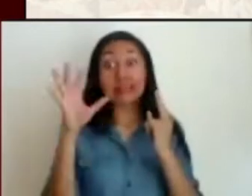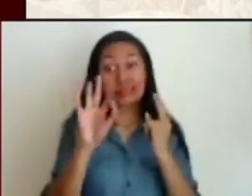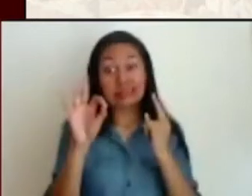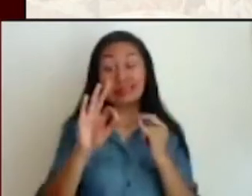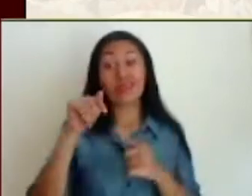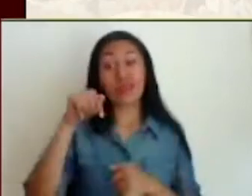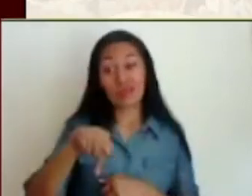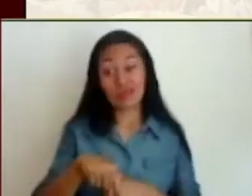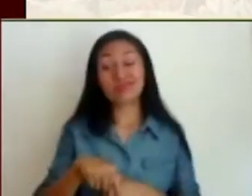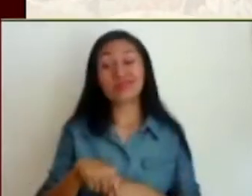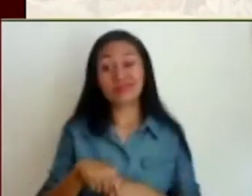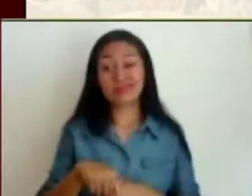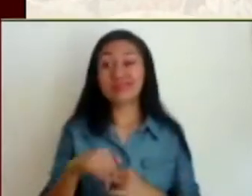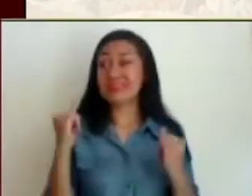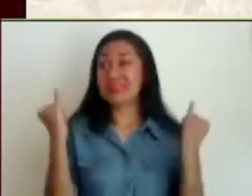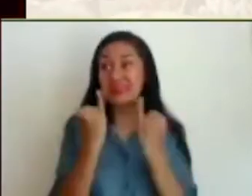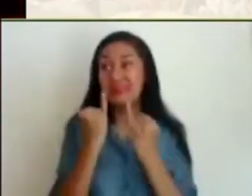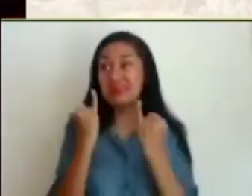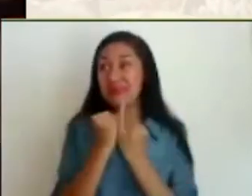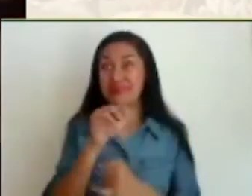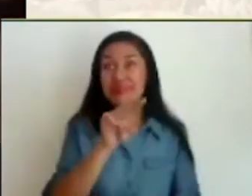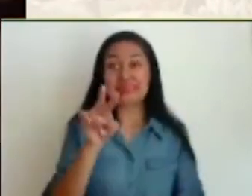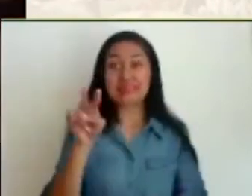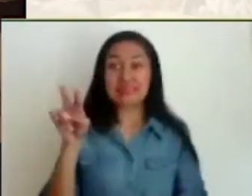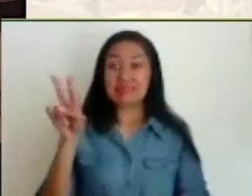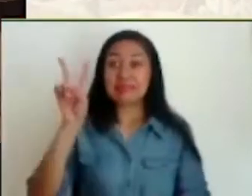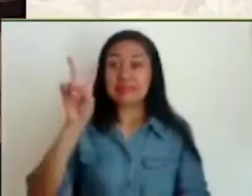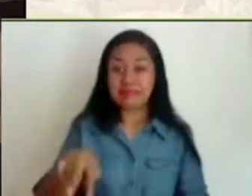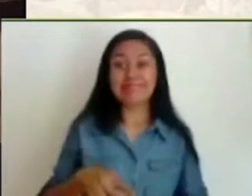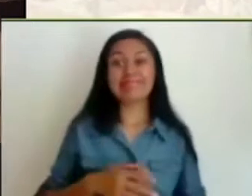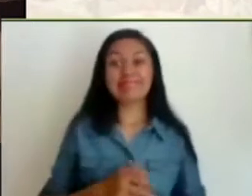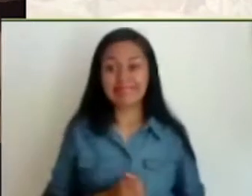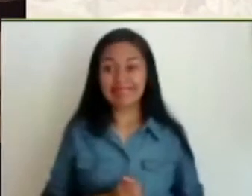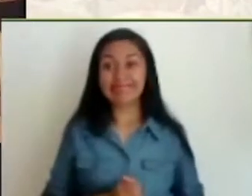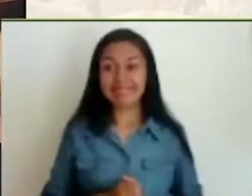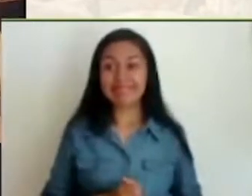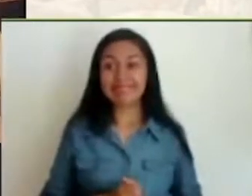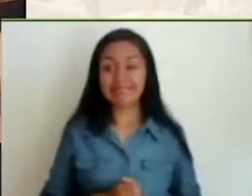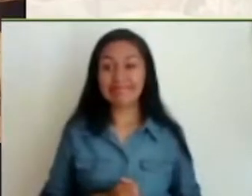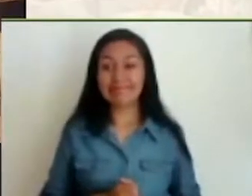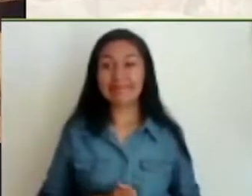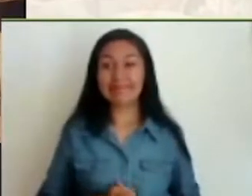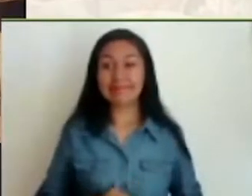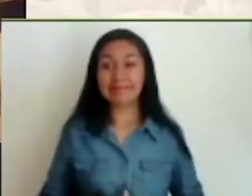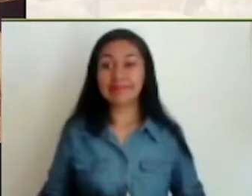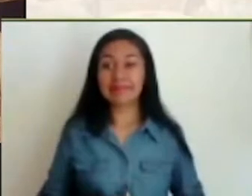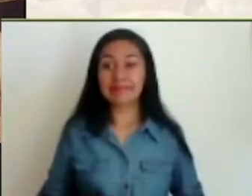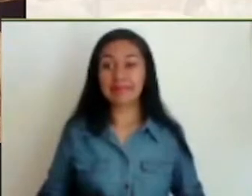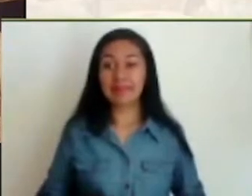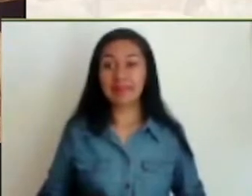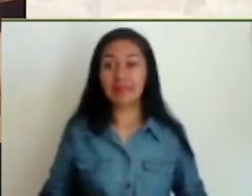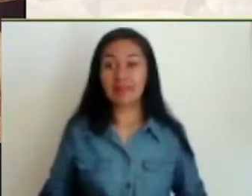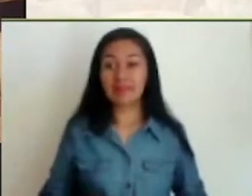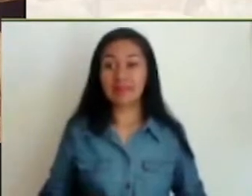In questo contesto, superato da poco il picco di mortalità dell'estate del